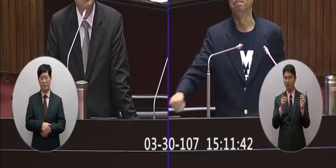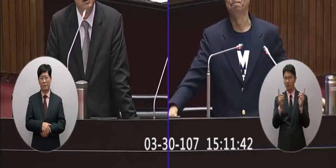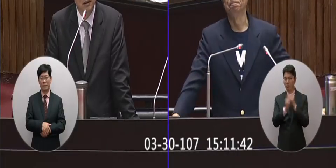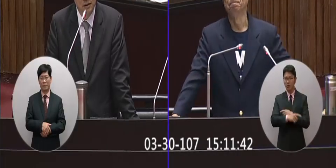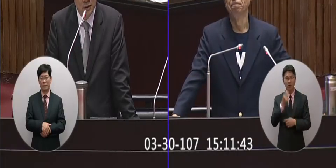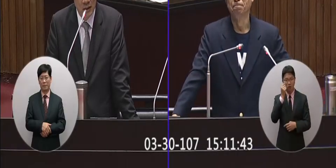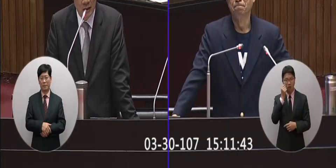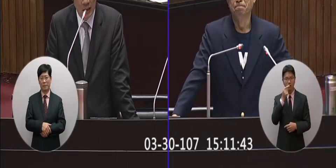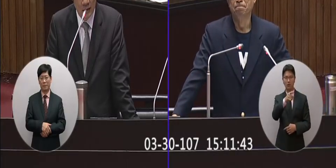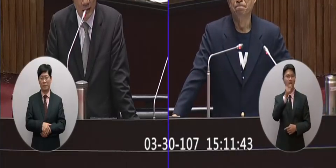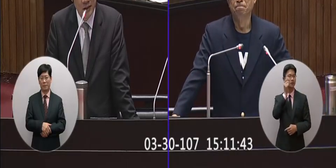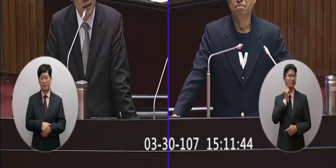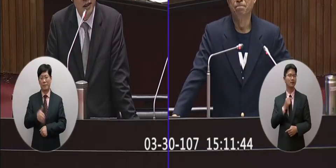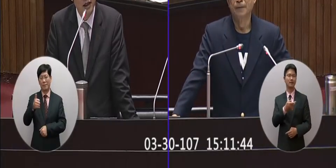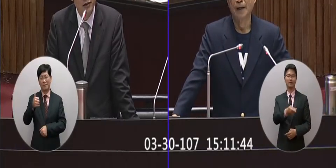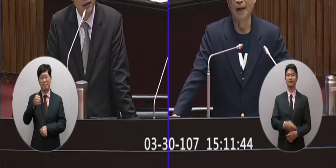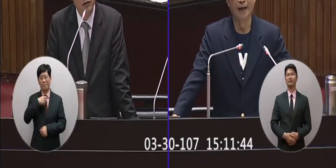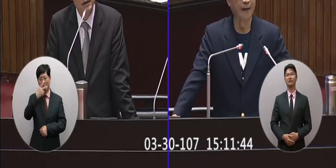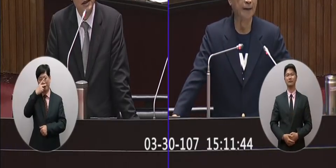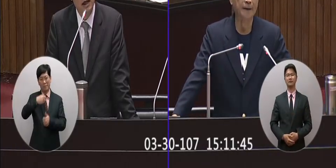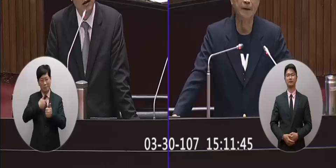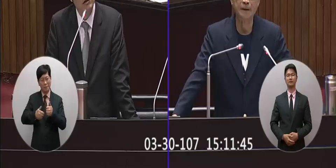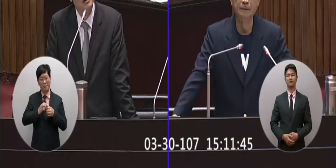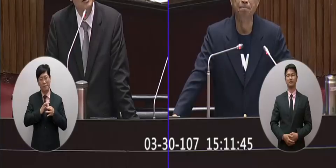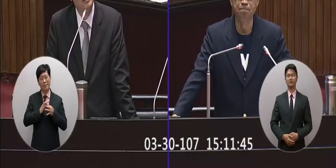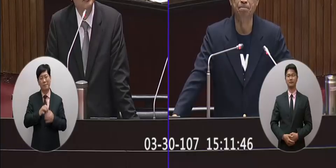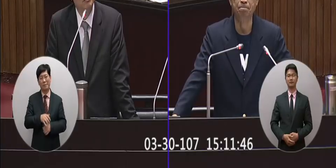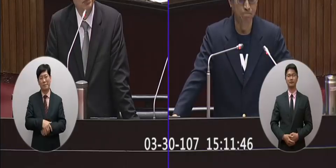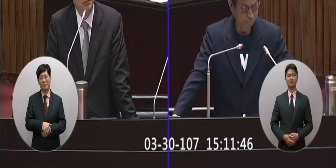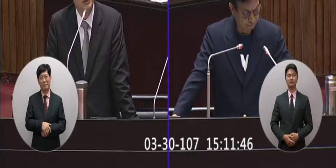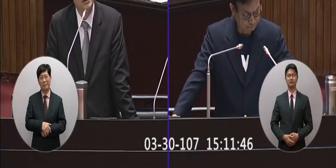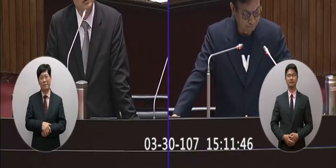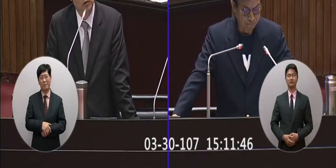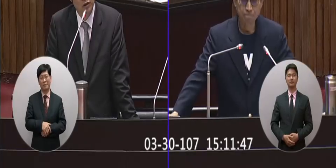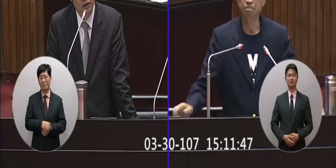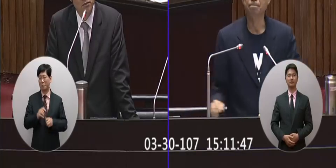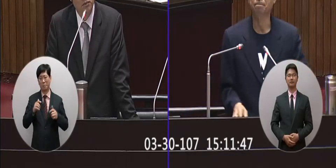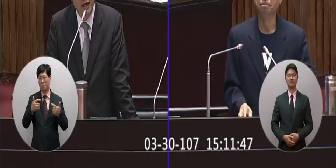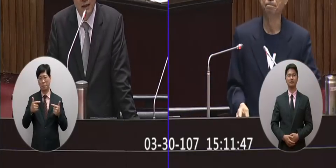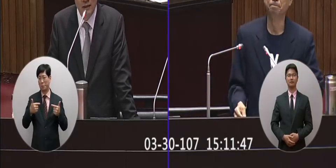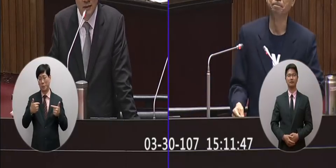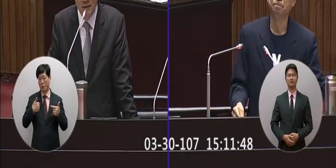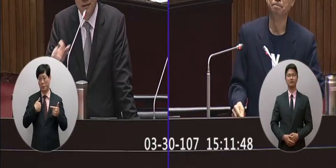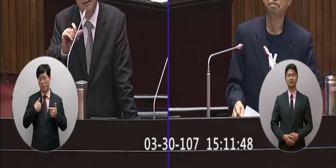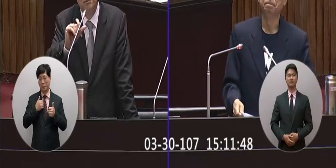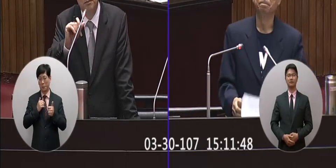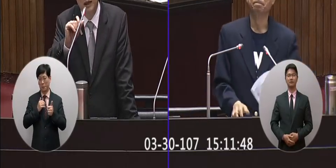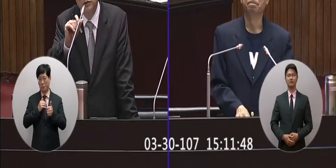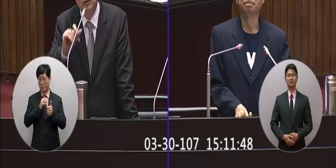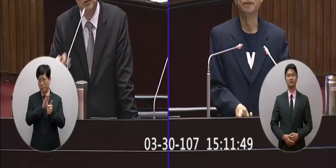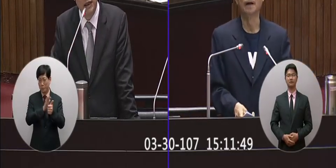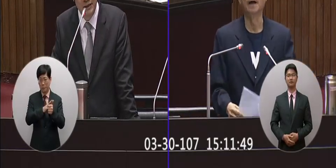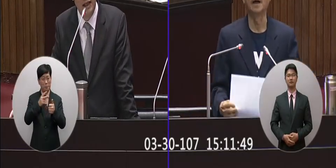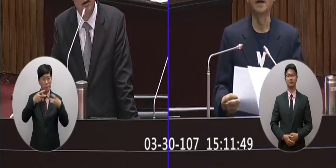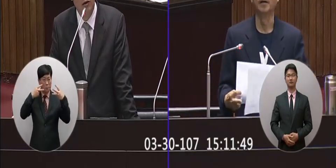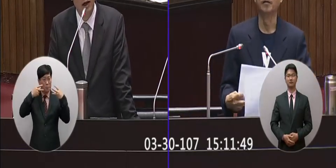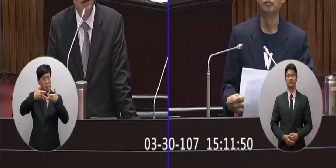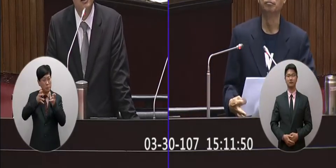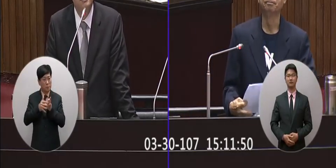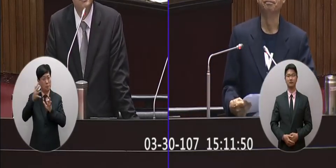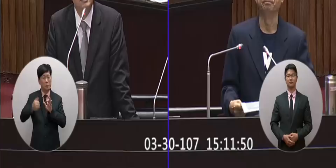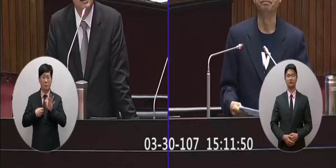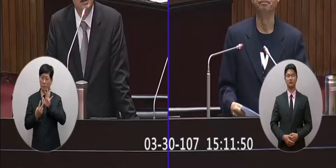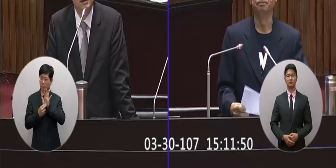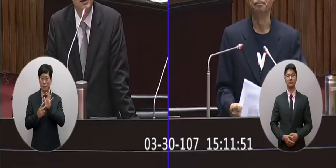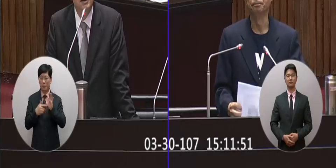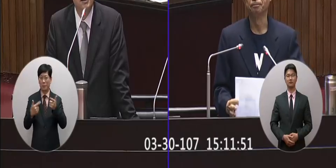怜了。 是感谢赖委员的关心呐、并不是我帮潘文忠部长讲话